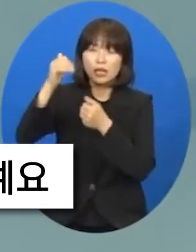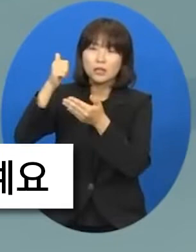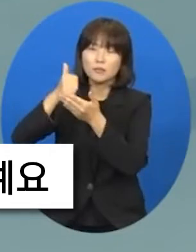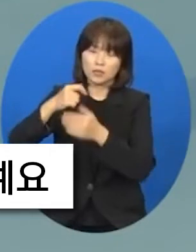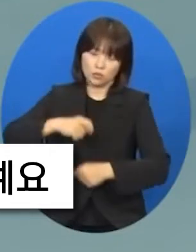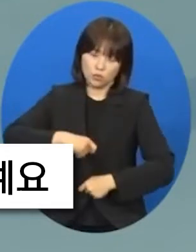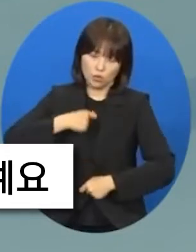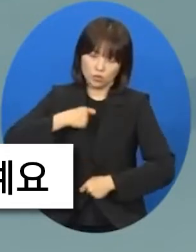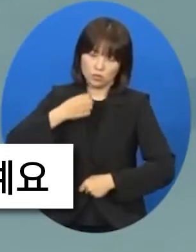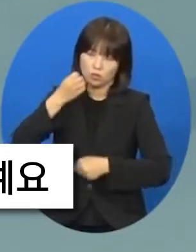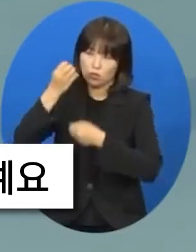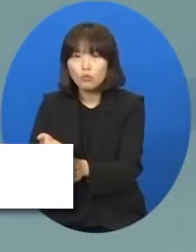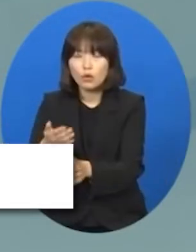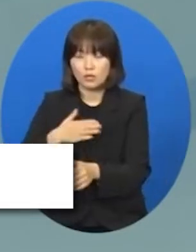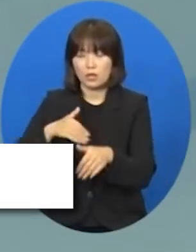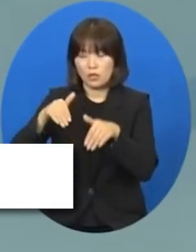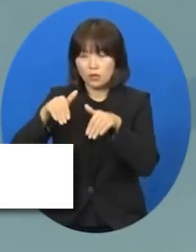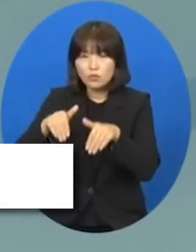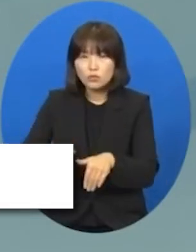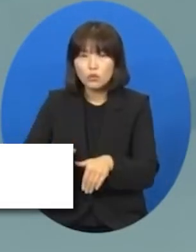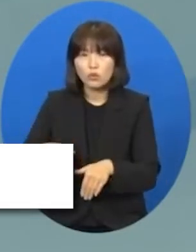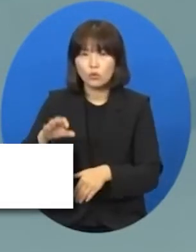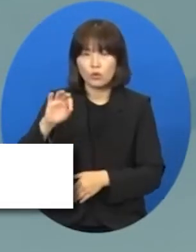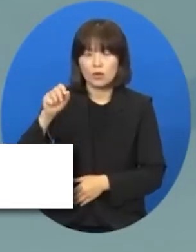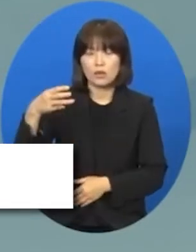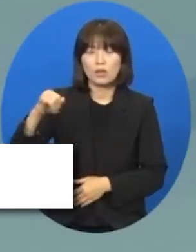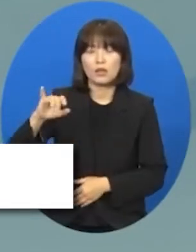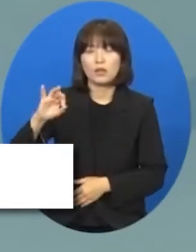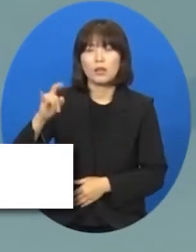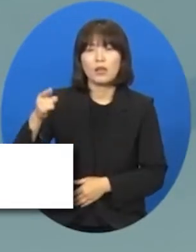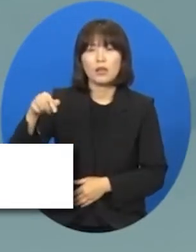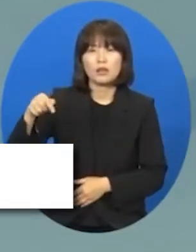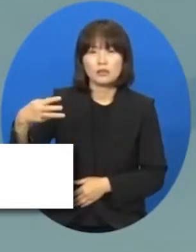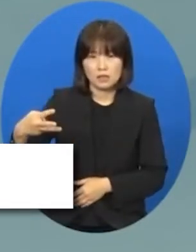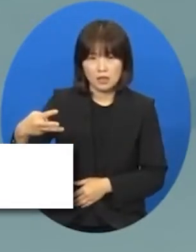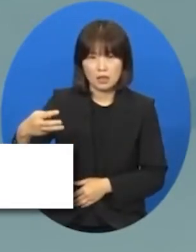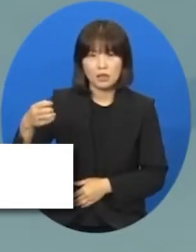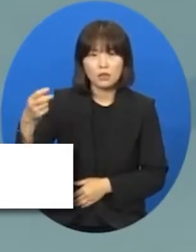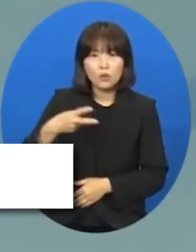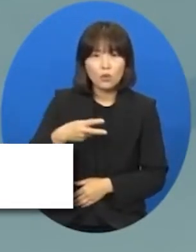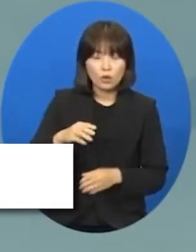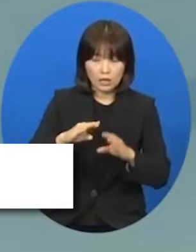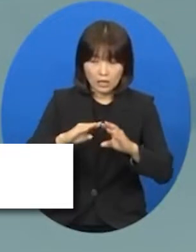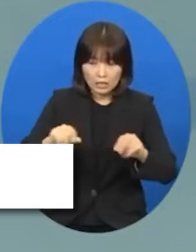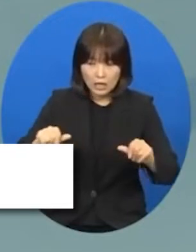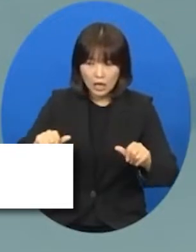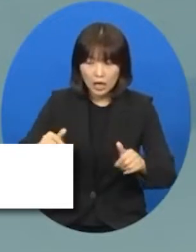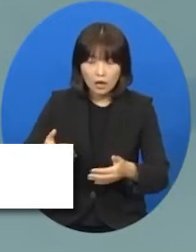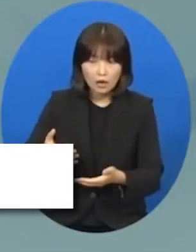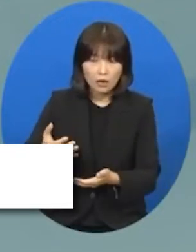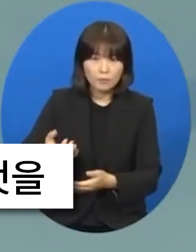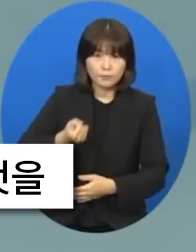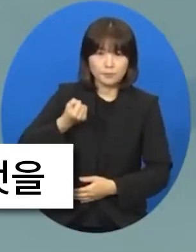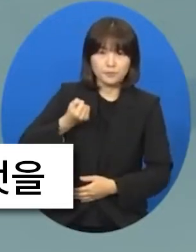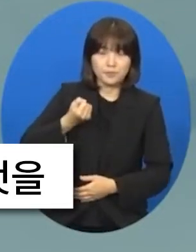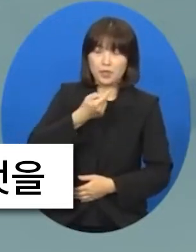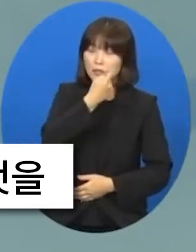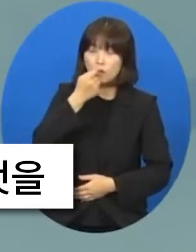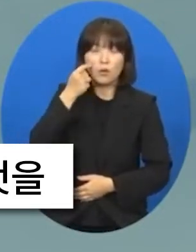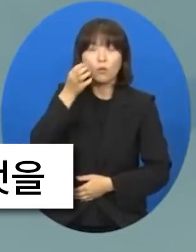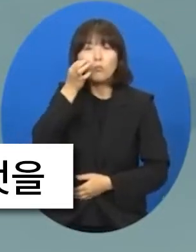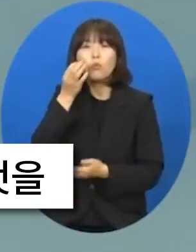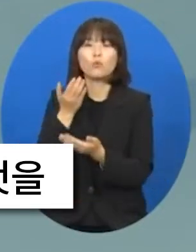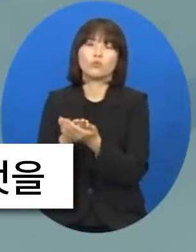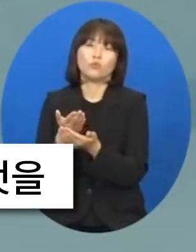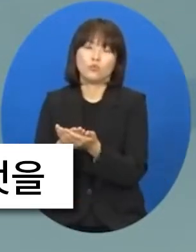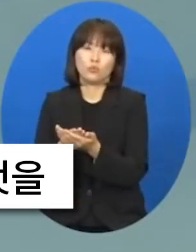솔직하게 전부 고하는 거예요 8절에 보면 땅을 받게 될 증거를 막 보여 달라고 하나님께서 요청을 해요 그가 이르되